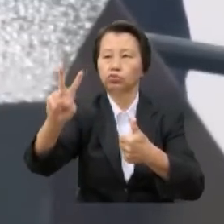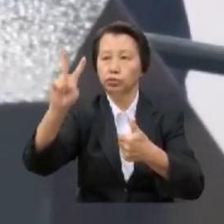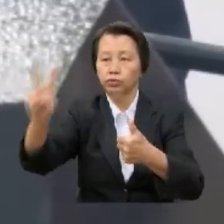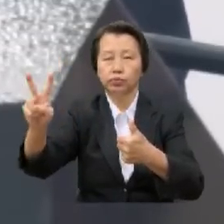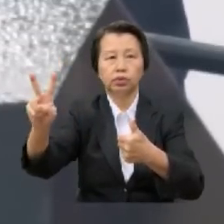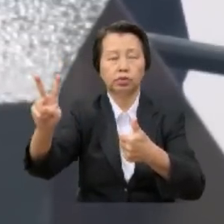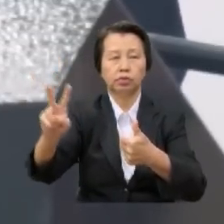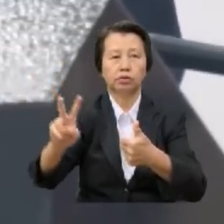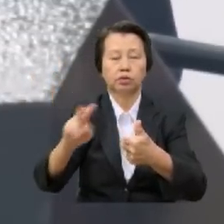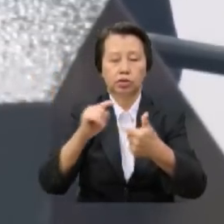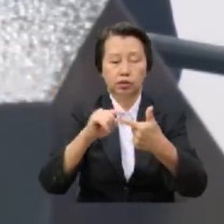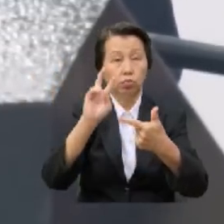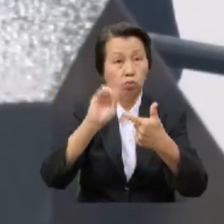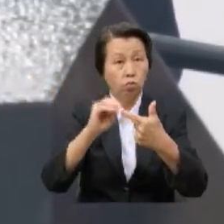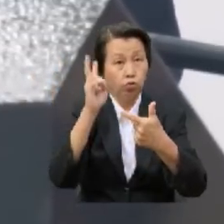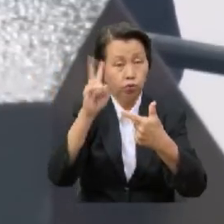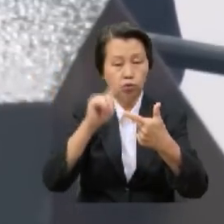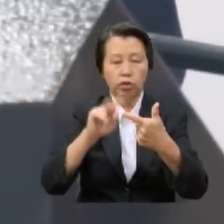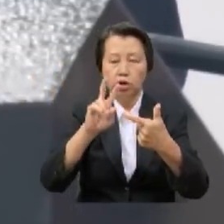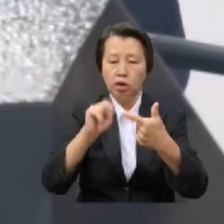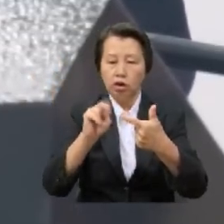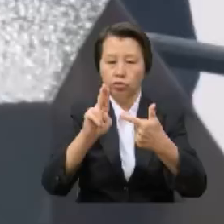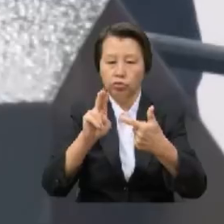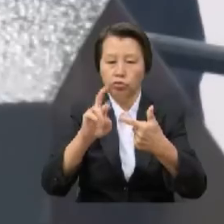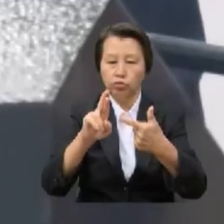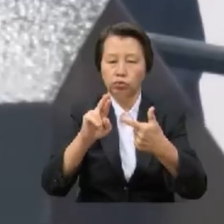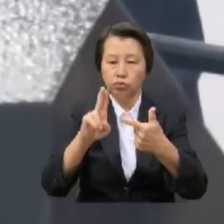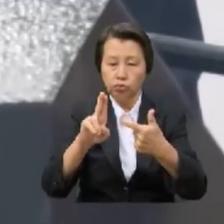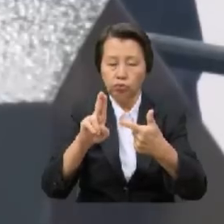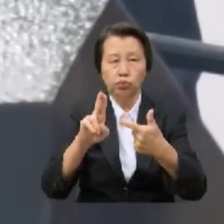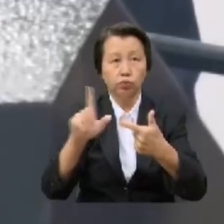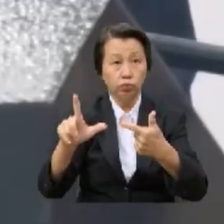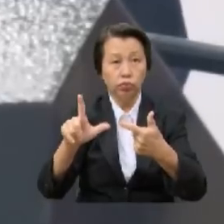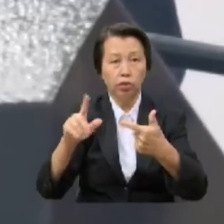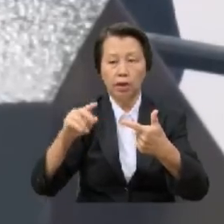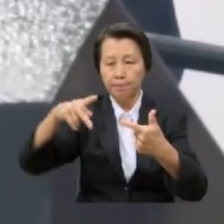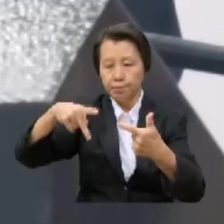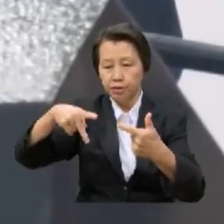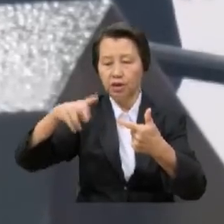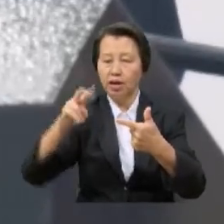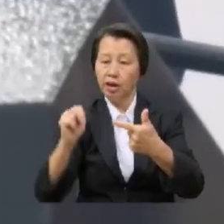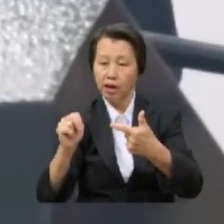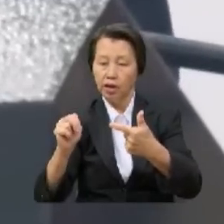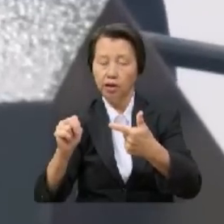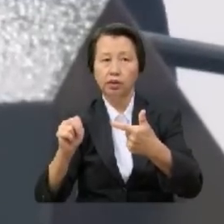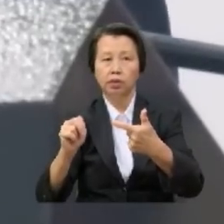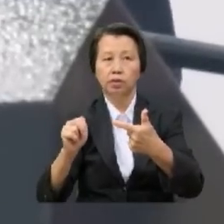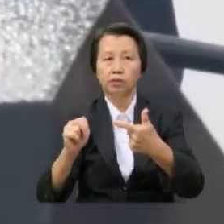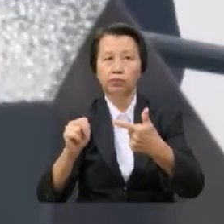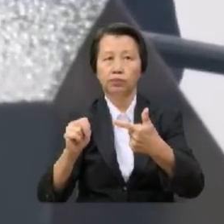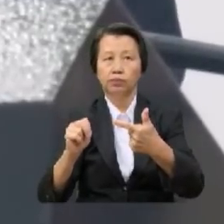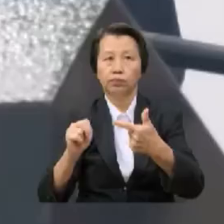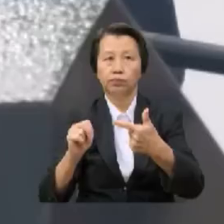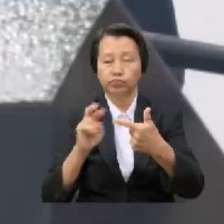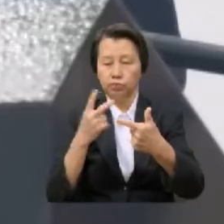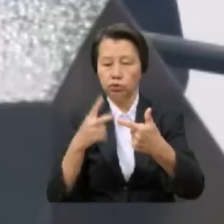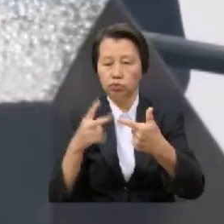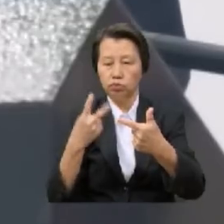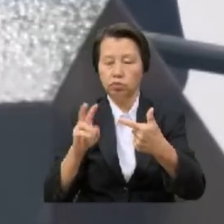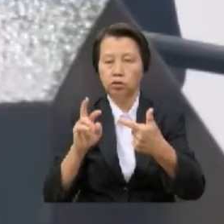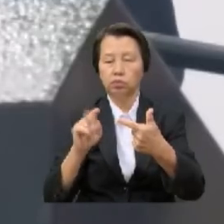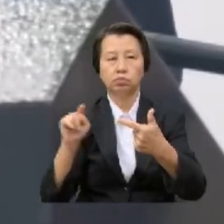11,122, yang kedua Nurul Noh Omar dari parti PN bilangan undi